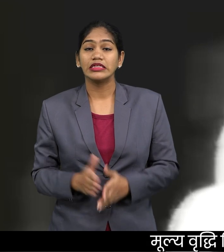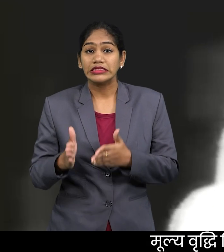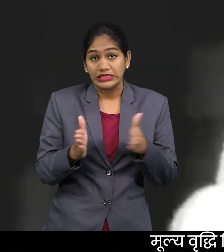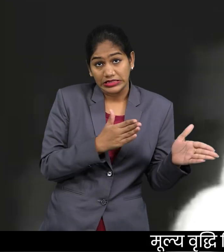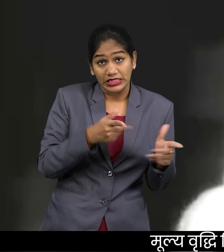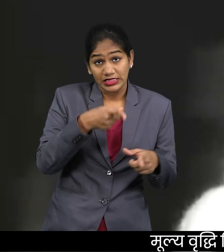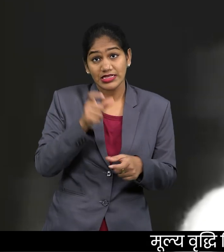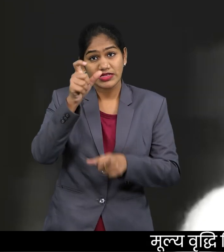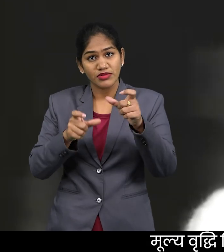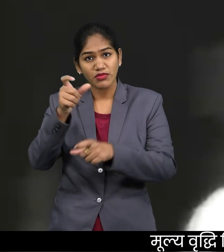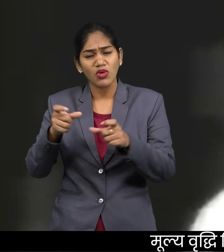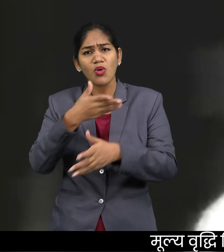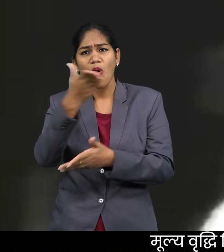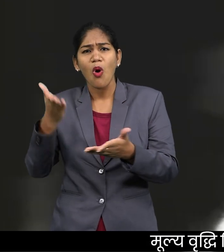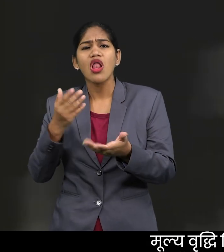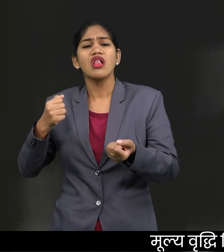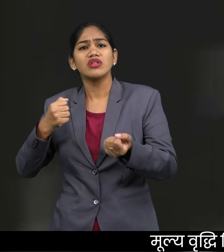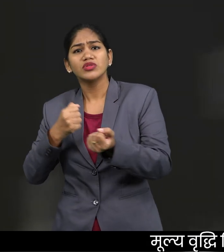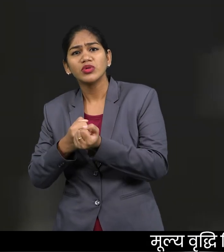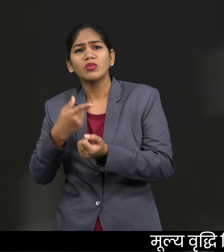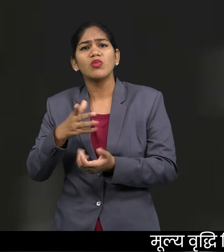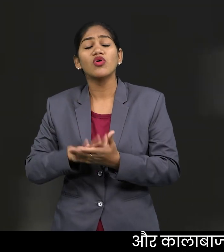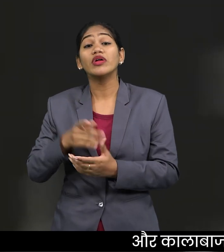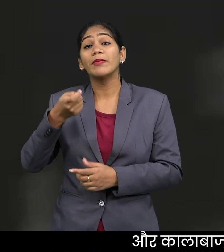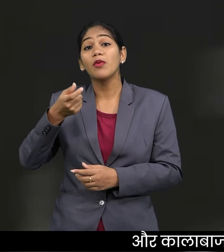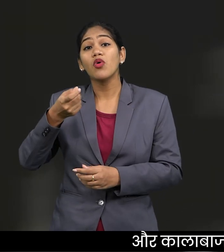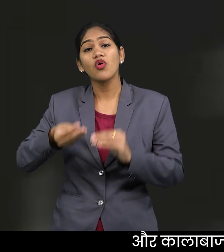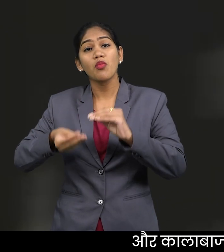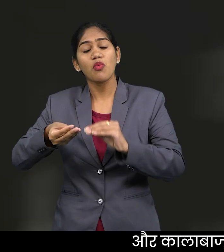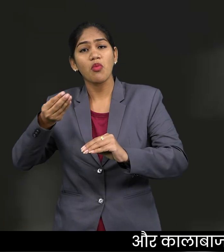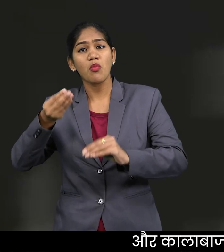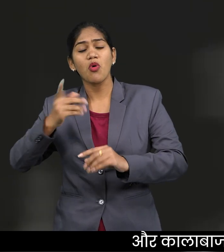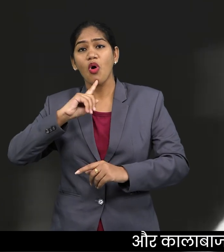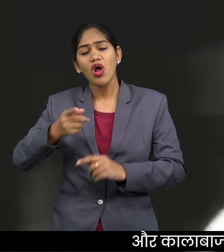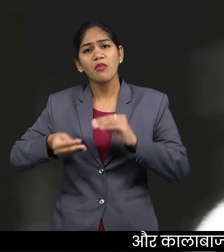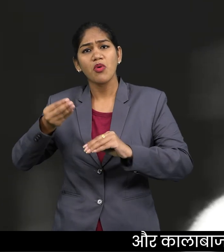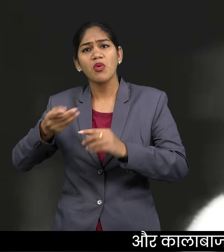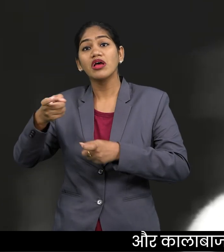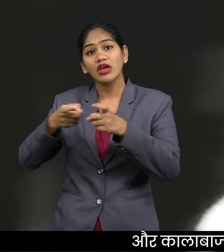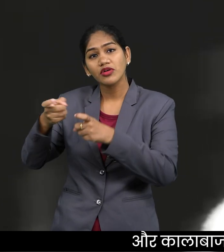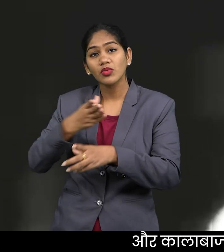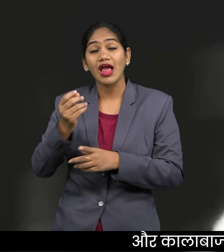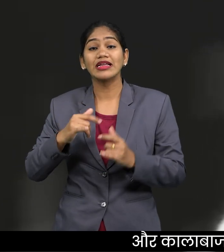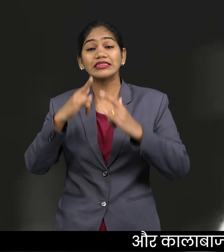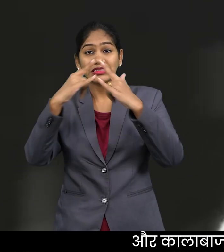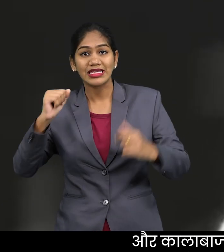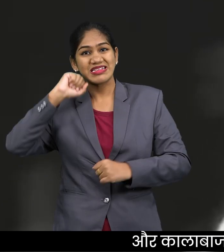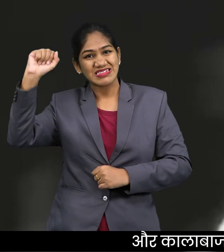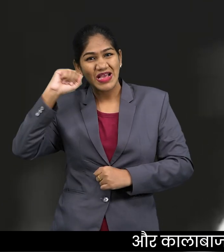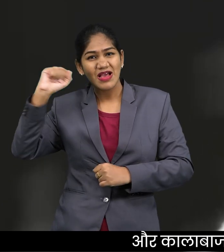मूल्य वृद्धि नियंत्रण के लिए लोकप्रिय समर्थन और कालाबाजारी के खिलाफ अभियानों